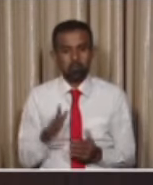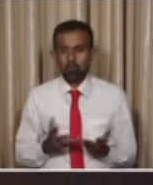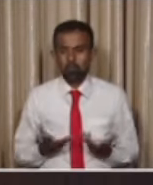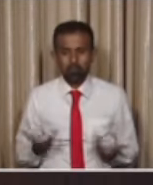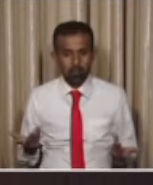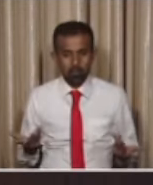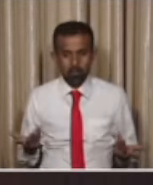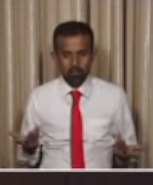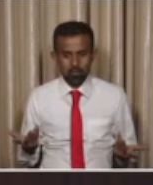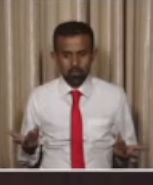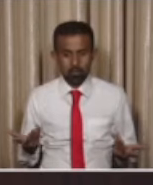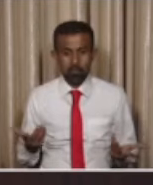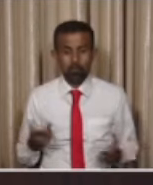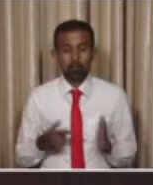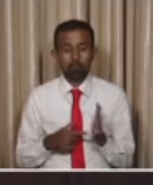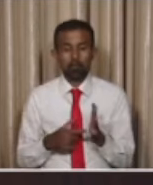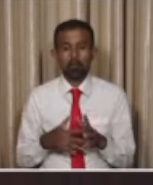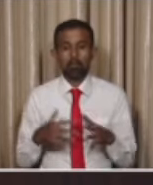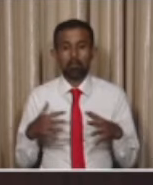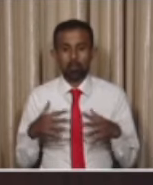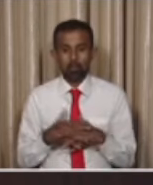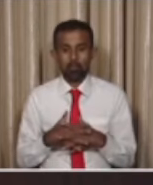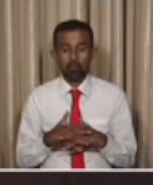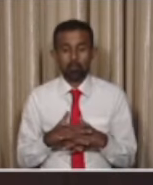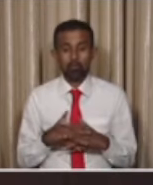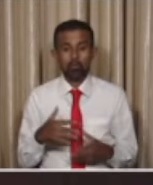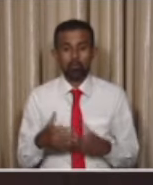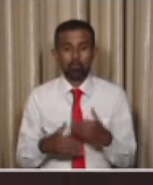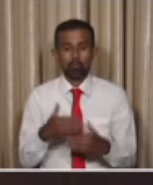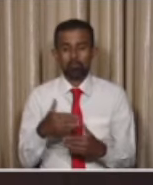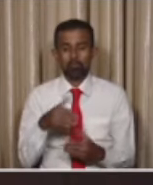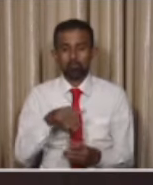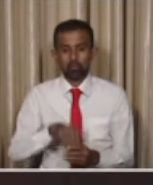ini me niati geniem tu lah hara.